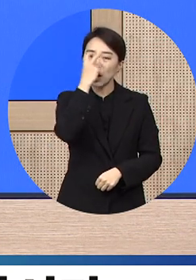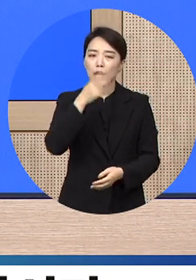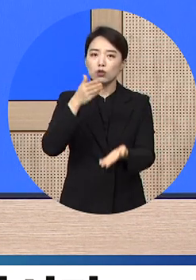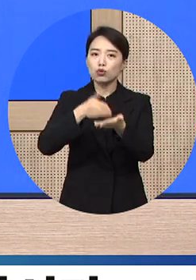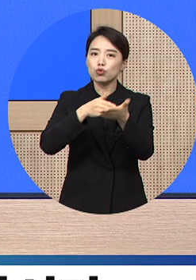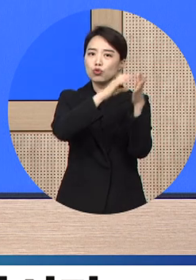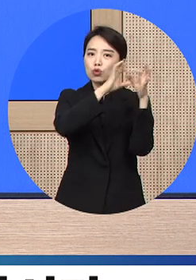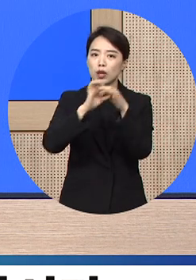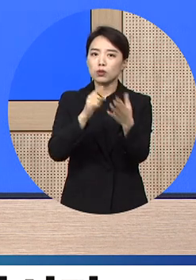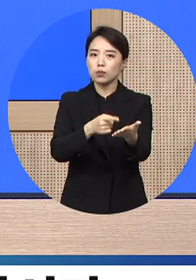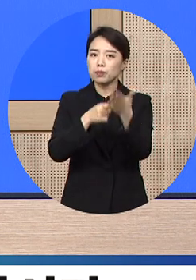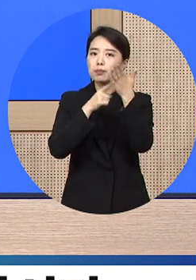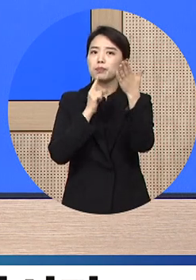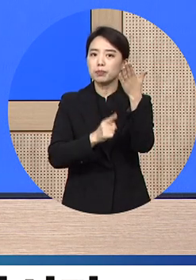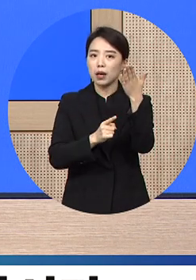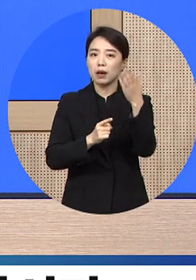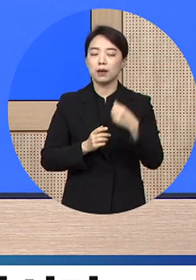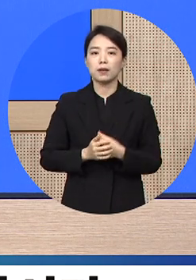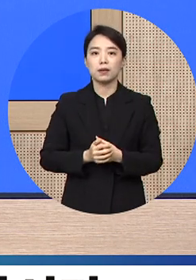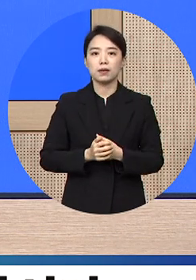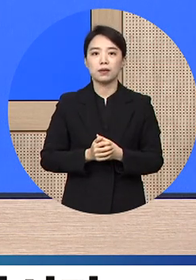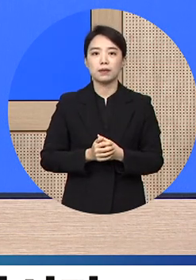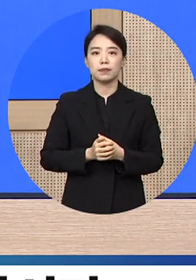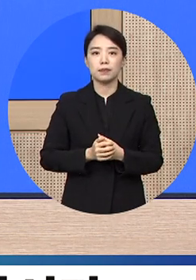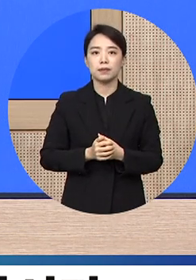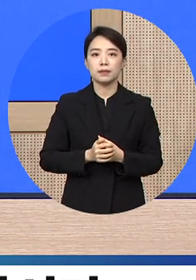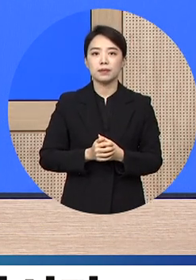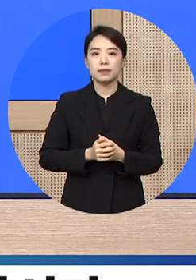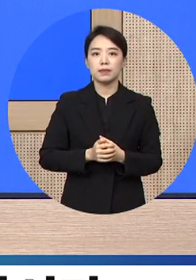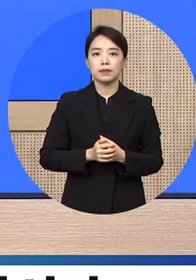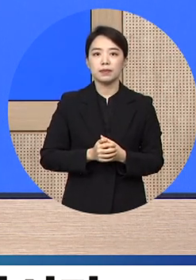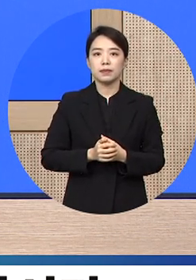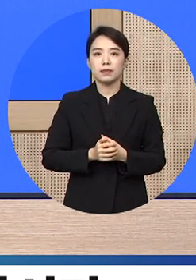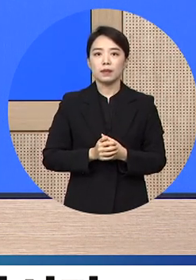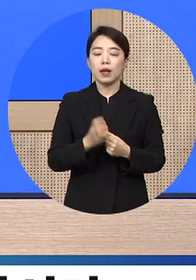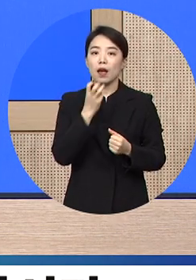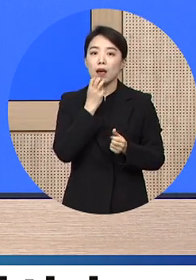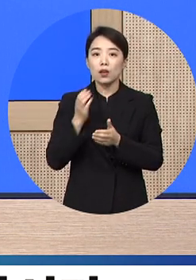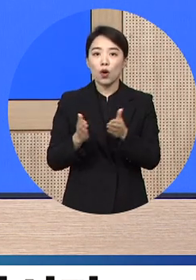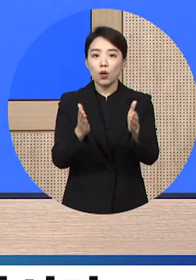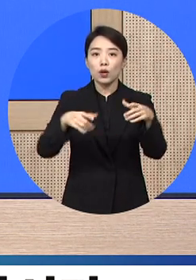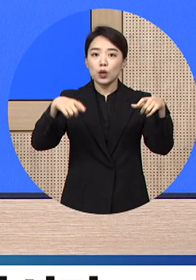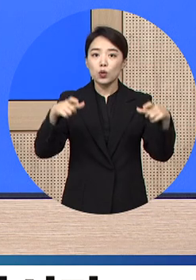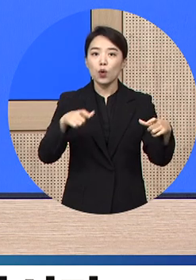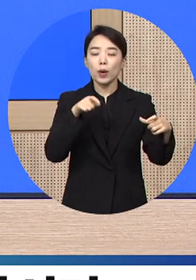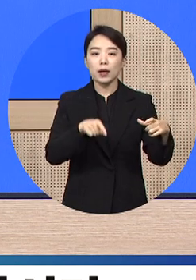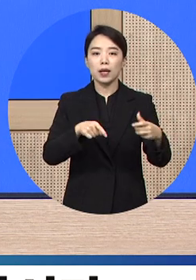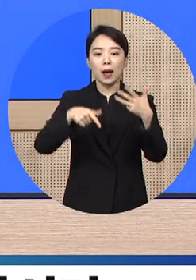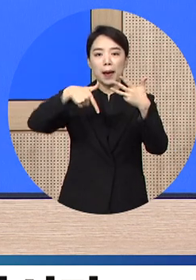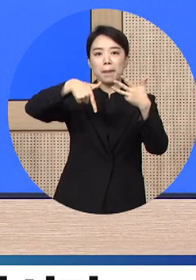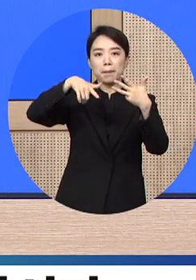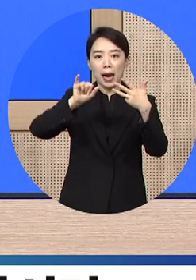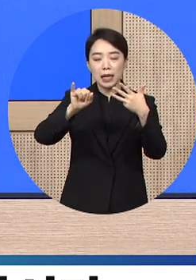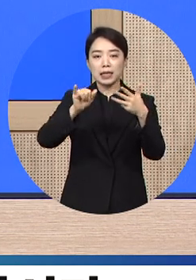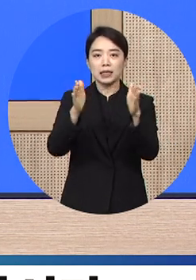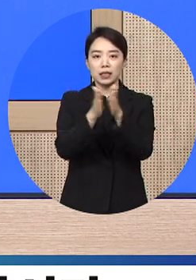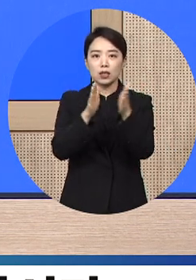일면을 장식하는 세상에 우리가 살아야 합니까? 경기도만 해도 민선 8기 출범